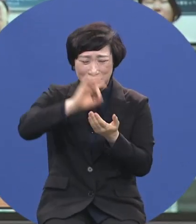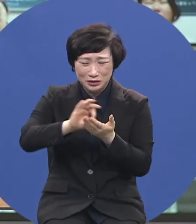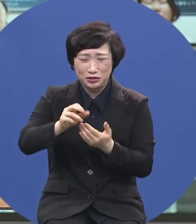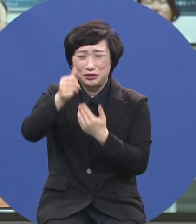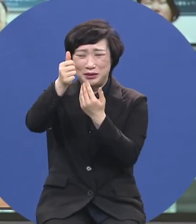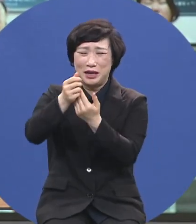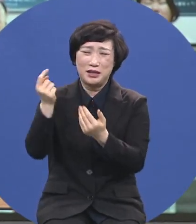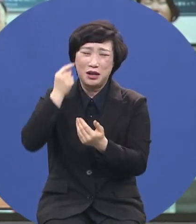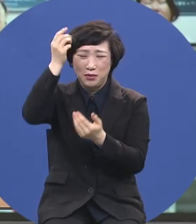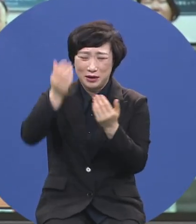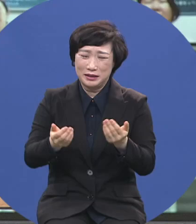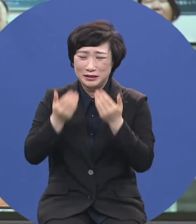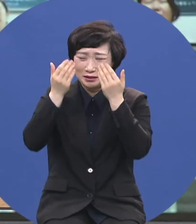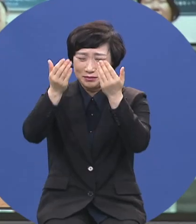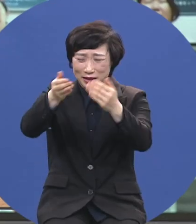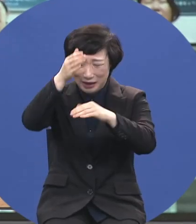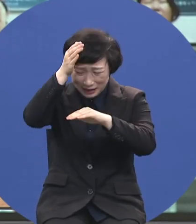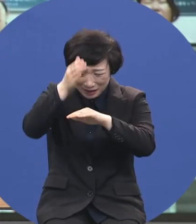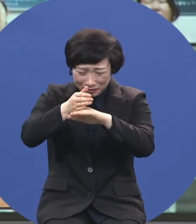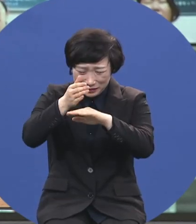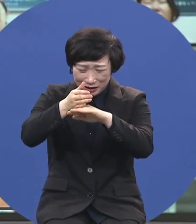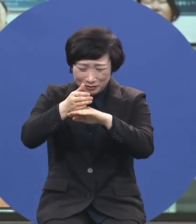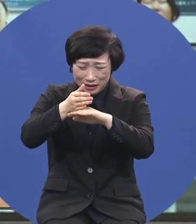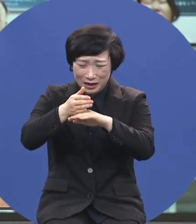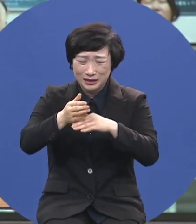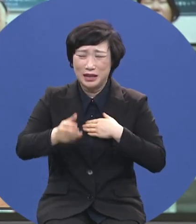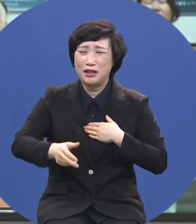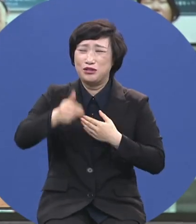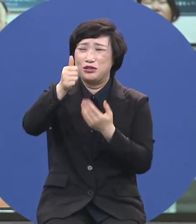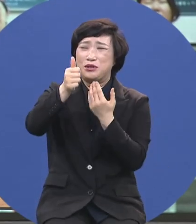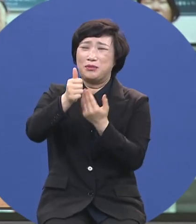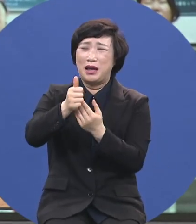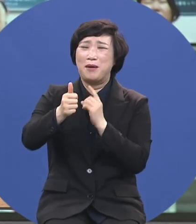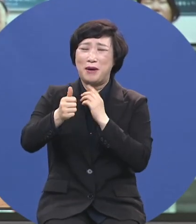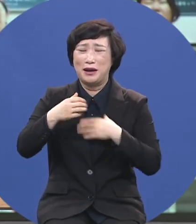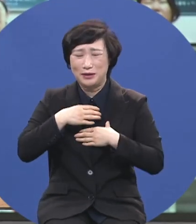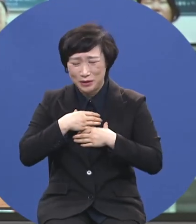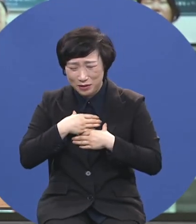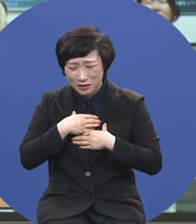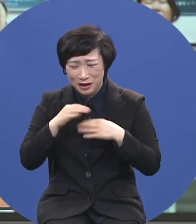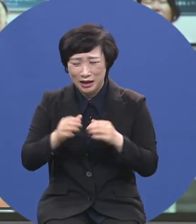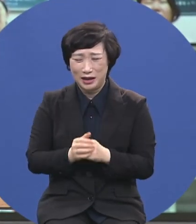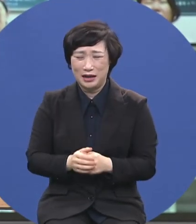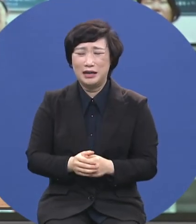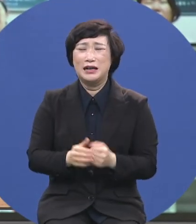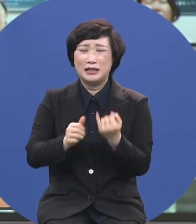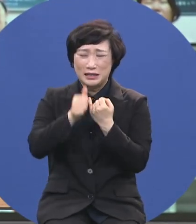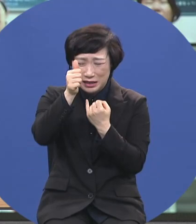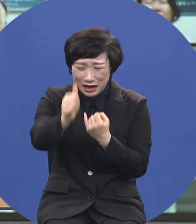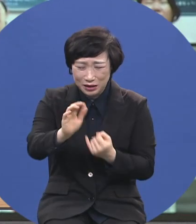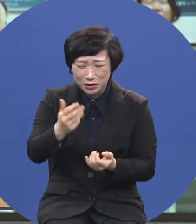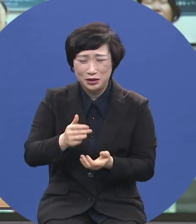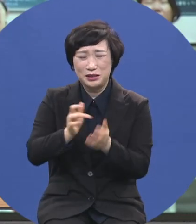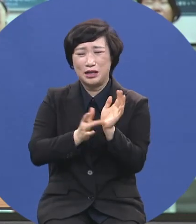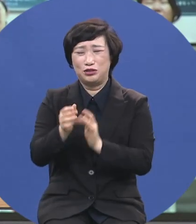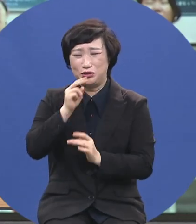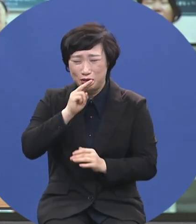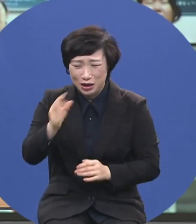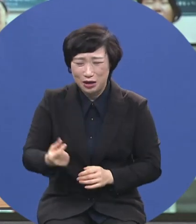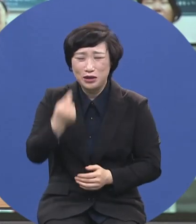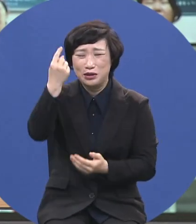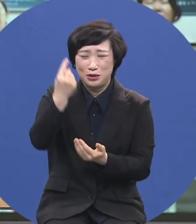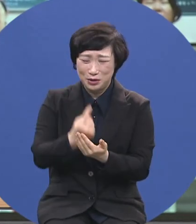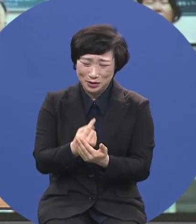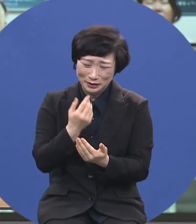영광 돌립니다. 감사합니다. 내 주님만 경외합니다. 신랑이신 예수여